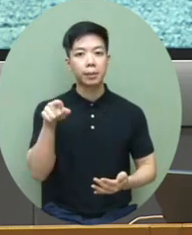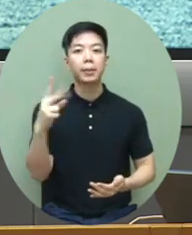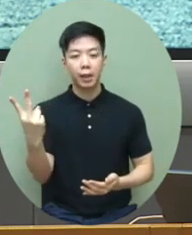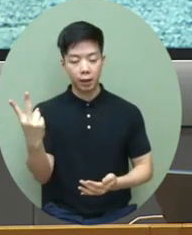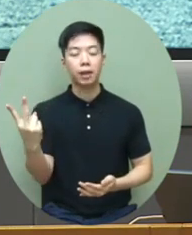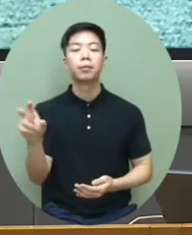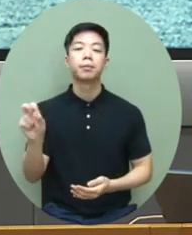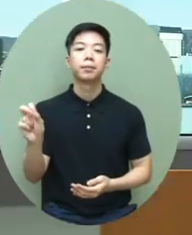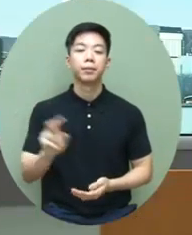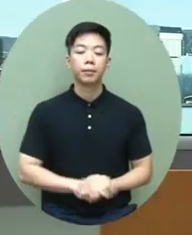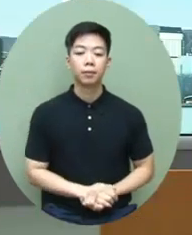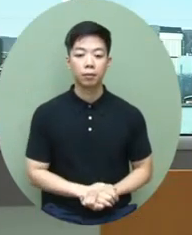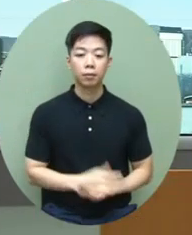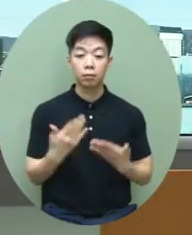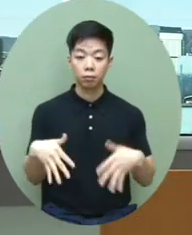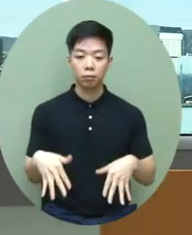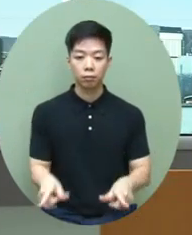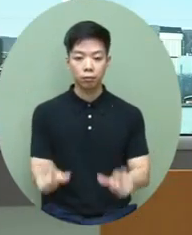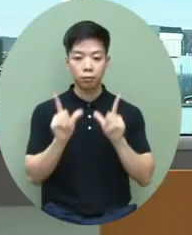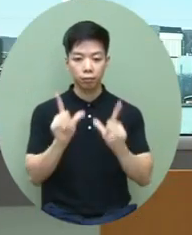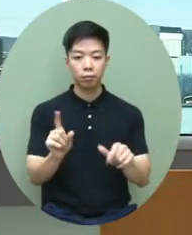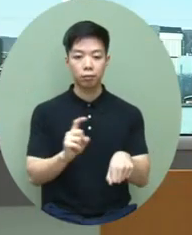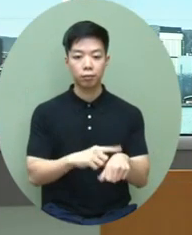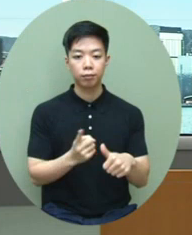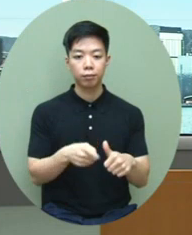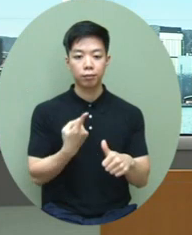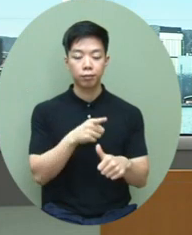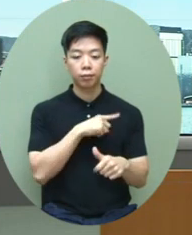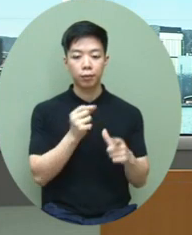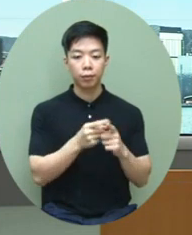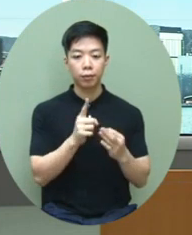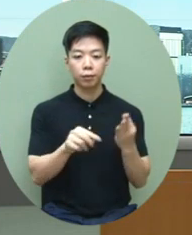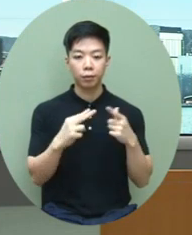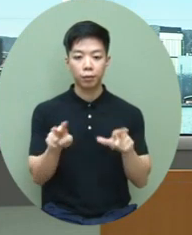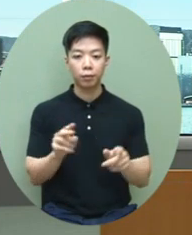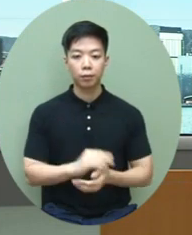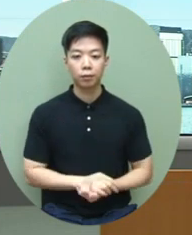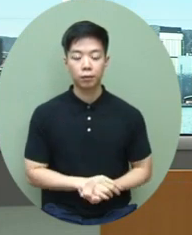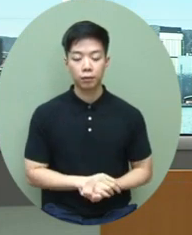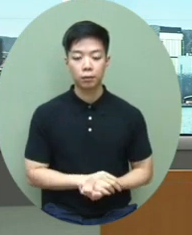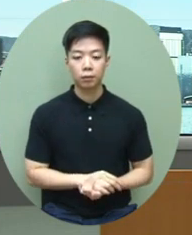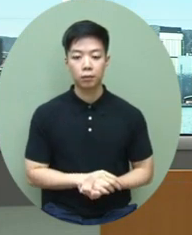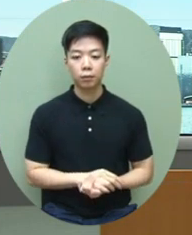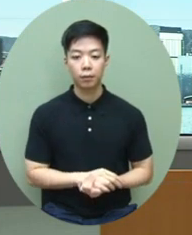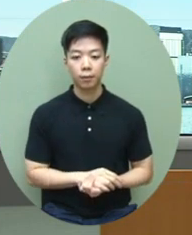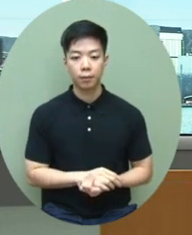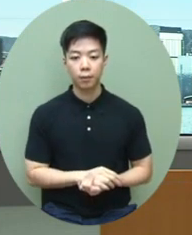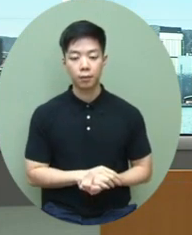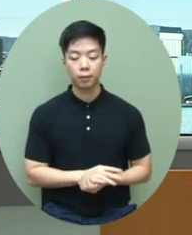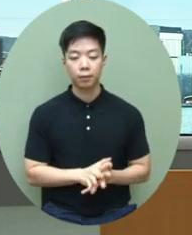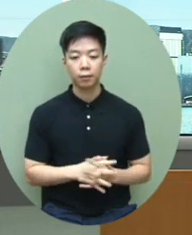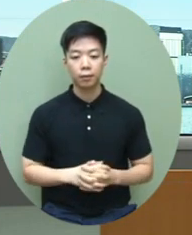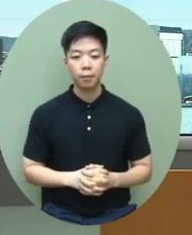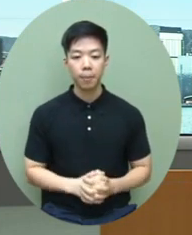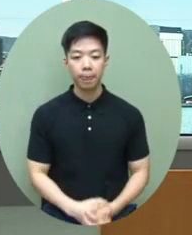告係咁多，唔該。 依係提問時間啦，咁請大家喺發問前先介紹你代表嘅傳媒機構。右手邊前排嗰位男士。